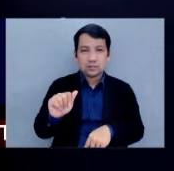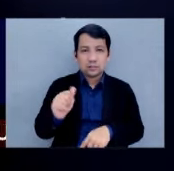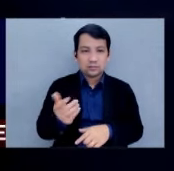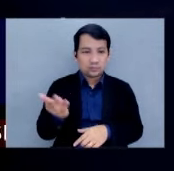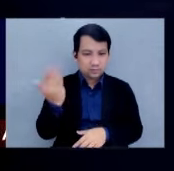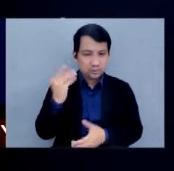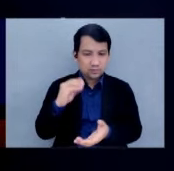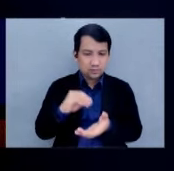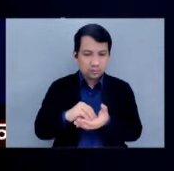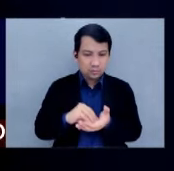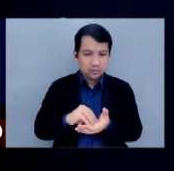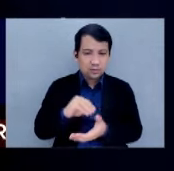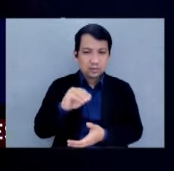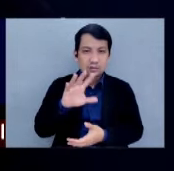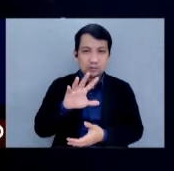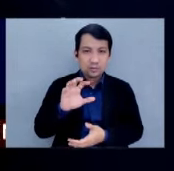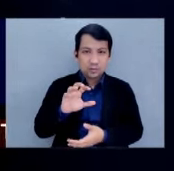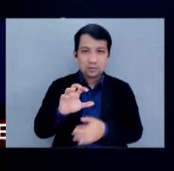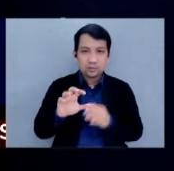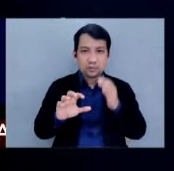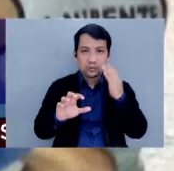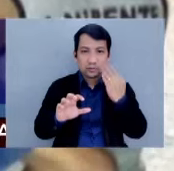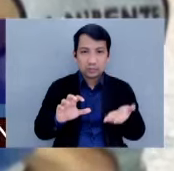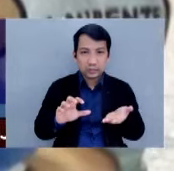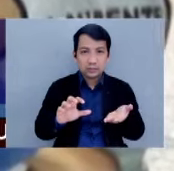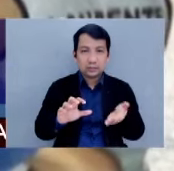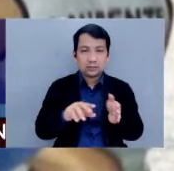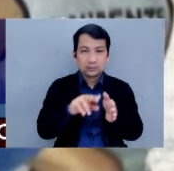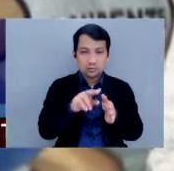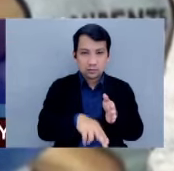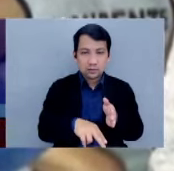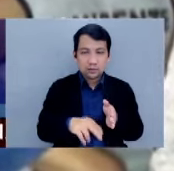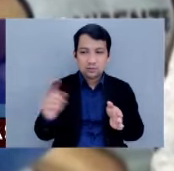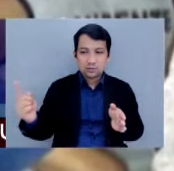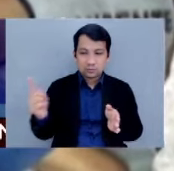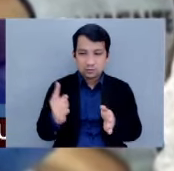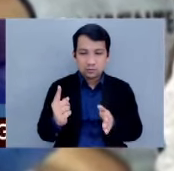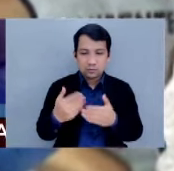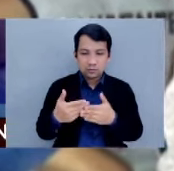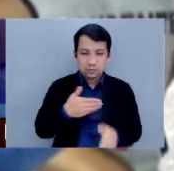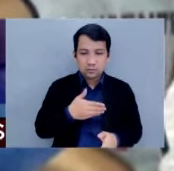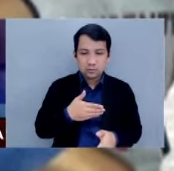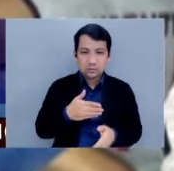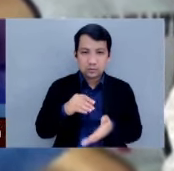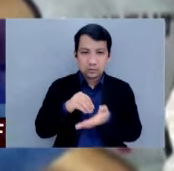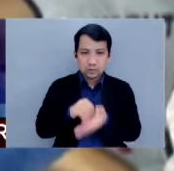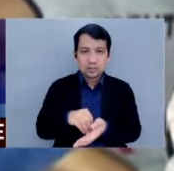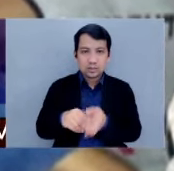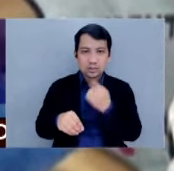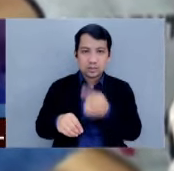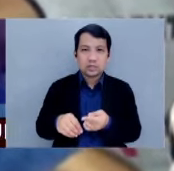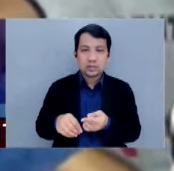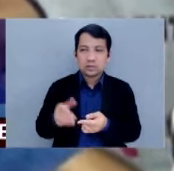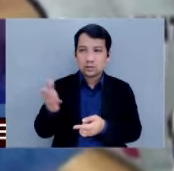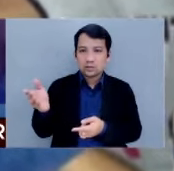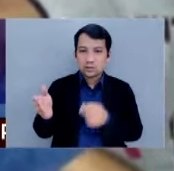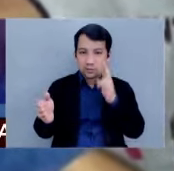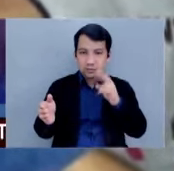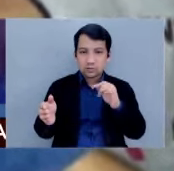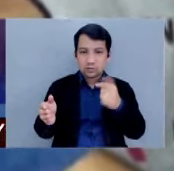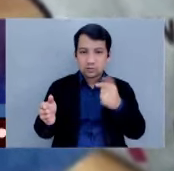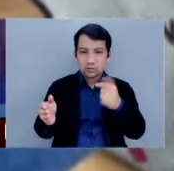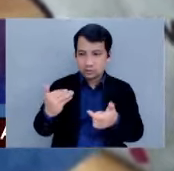500 pesos sa taong nakaburol. Nagkataon namang bago namatay ang nagpautang, inihabilin niya kay Roger na singilin si